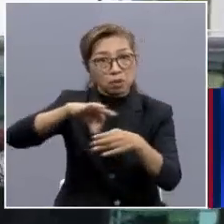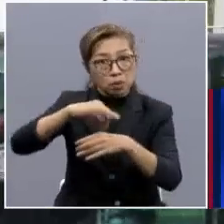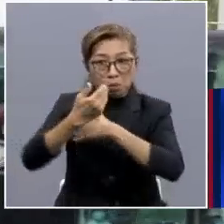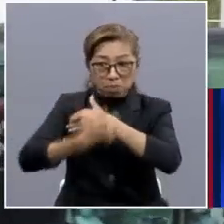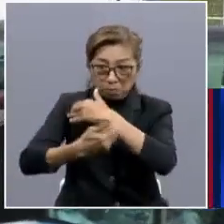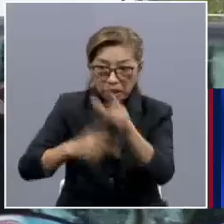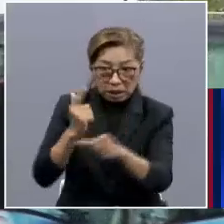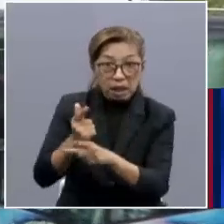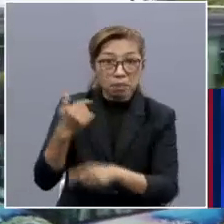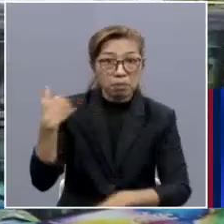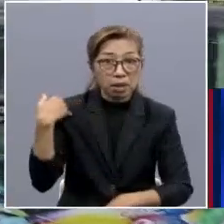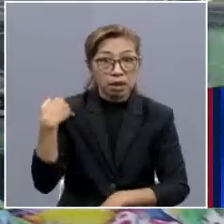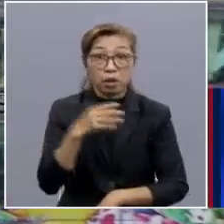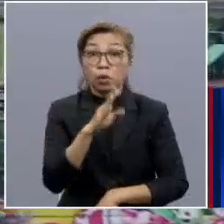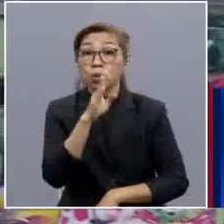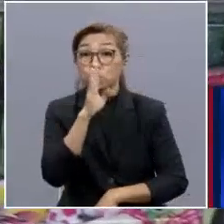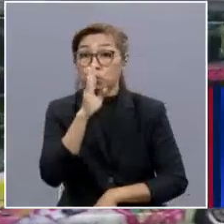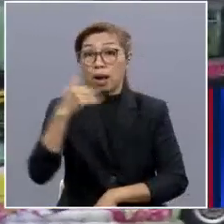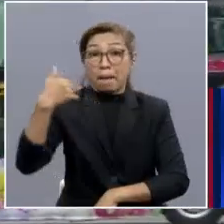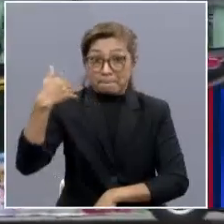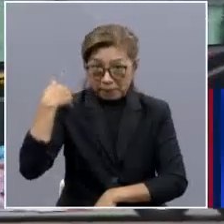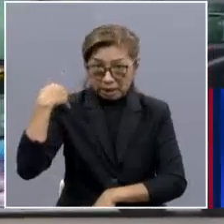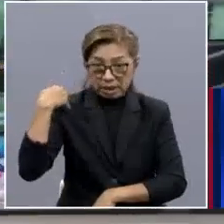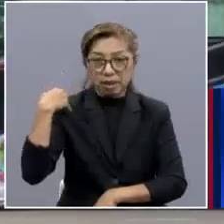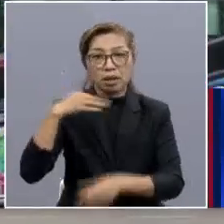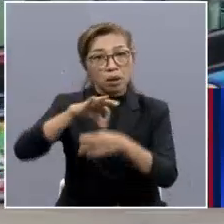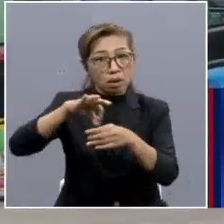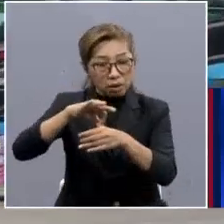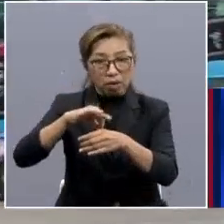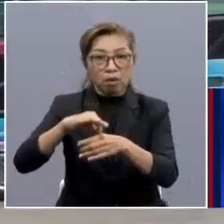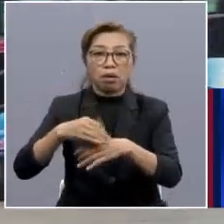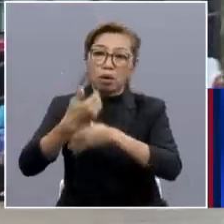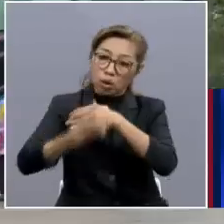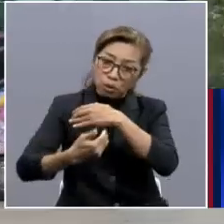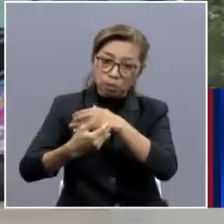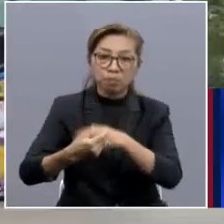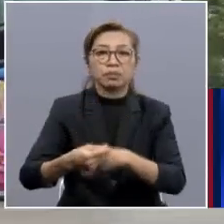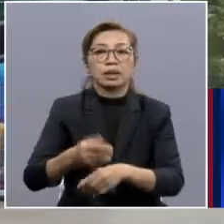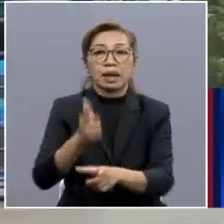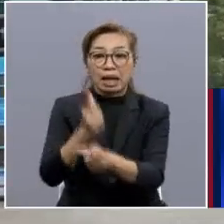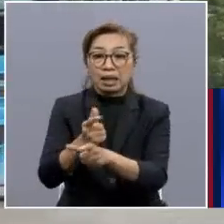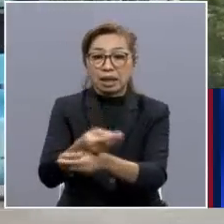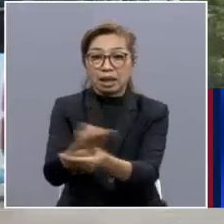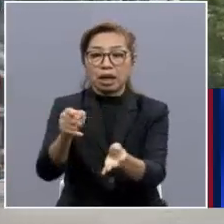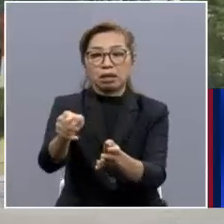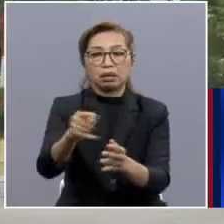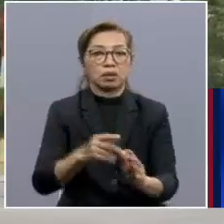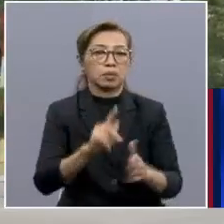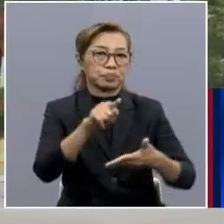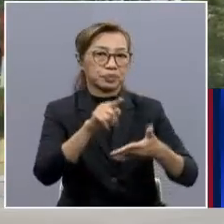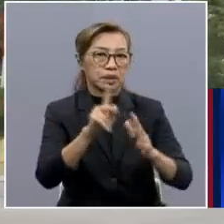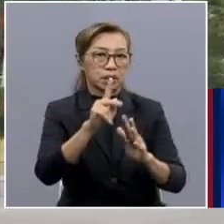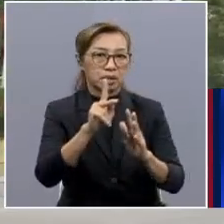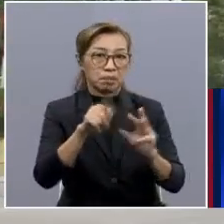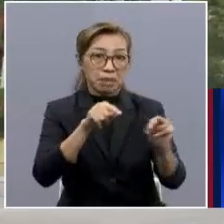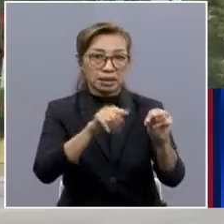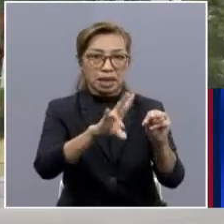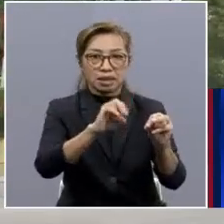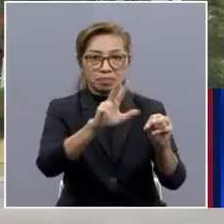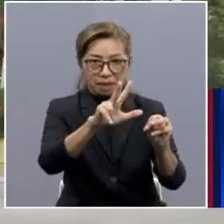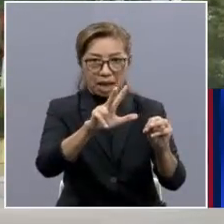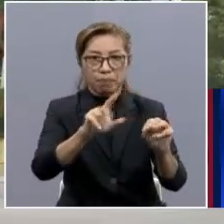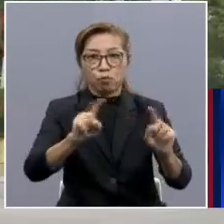ยถ้ามีการจัดเลี้ยงเนี่ยนะคะอันนี้จะถือว่าผิดพรบ.เลือกตั้งส.ส.นะคะมาตรา73วงเล็บ4นอกจ